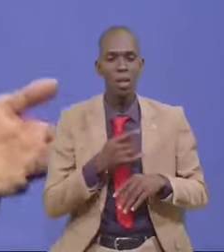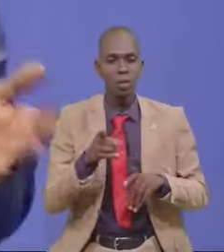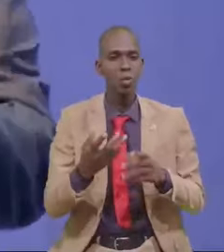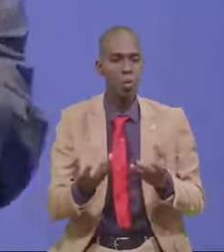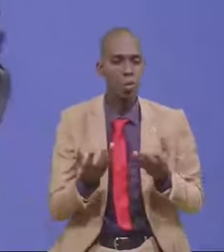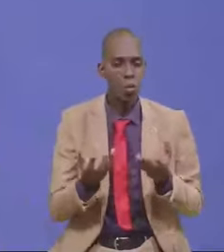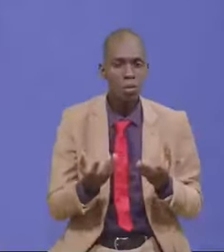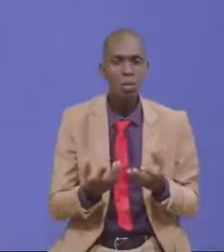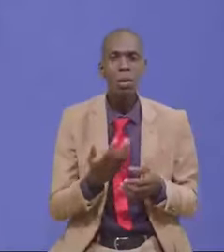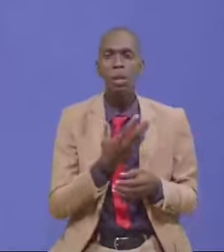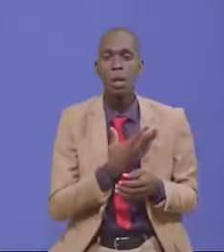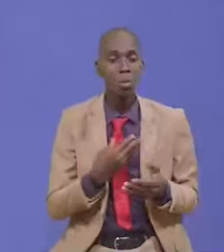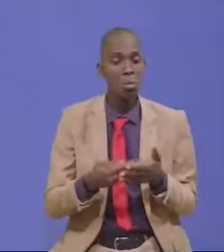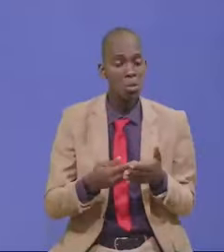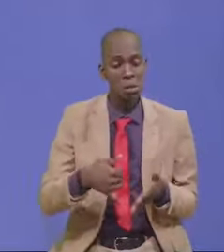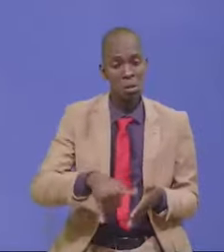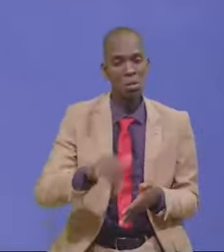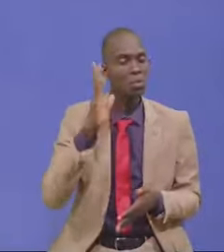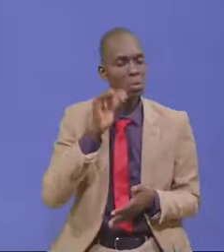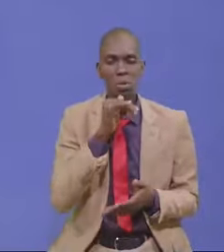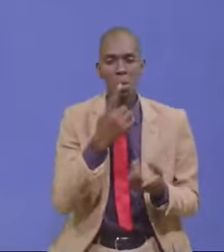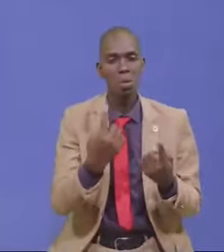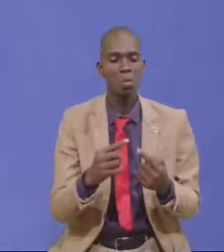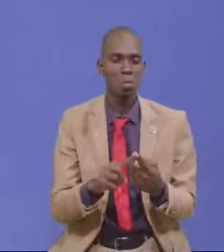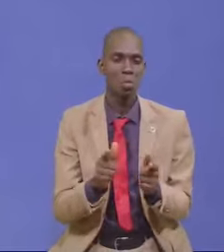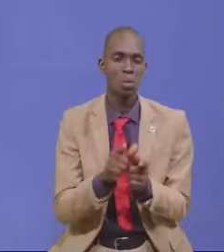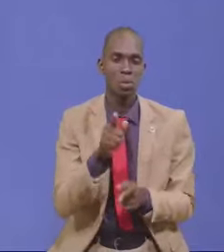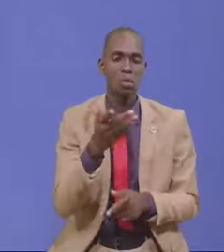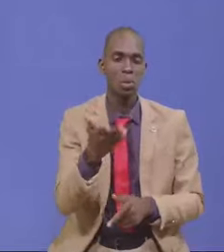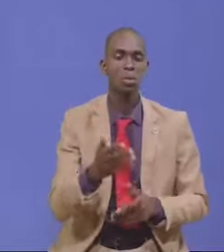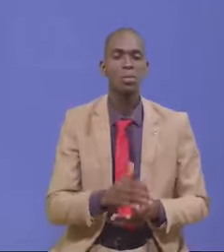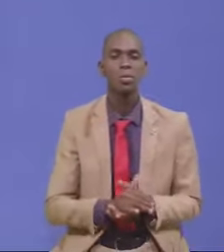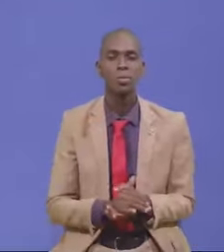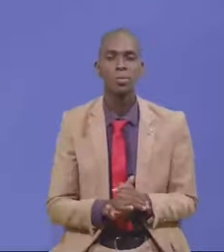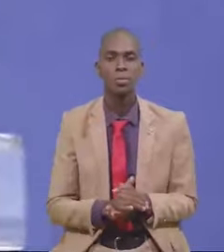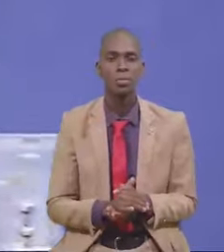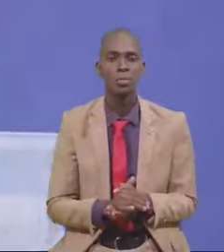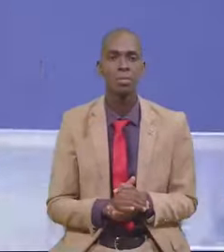et que vous êtes insatisfait, vous avez le désir, vous avez la décision, l'argent ne viendra pas.